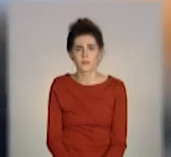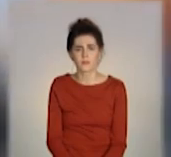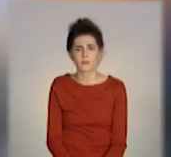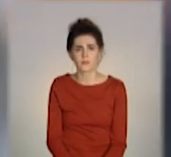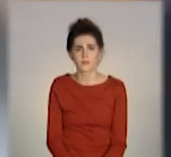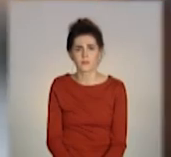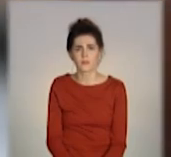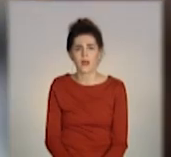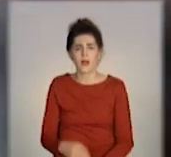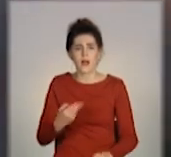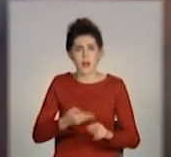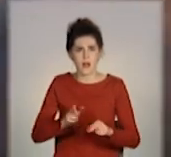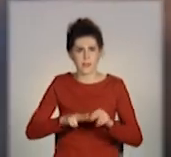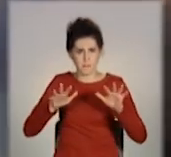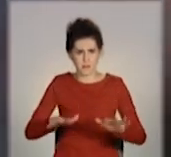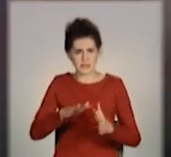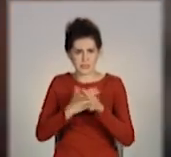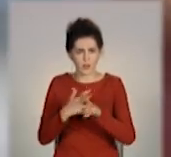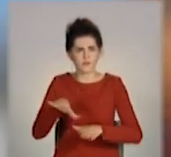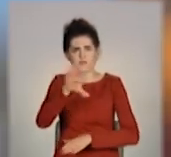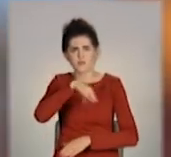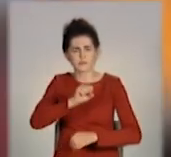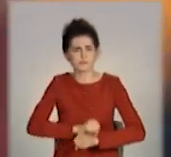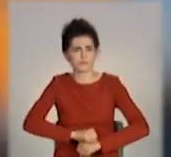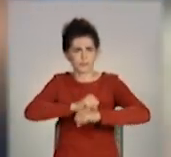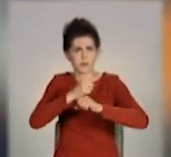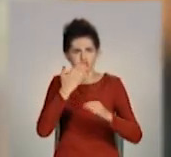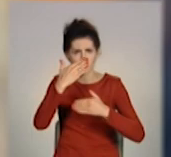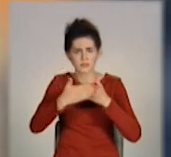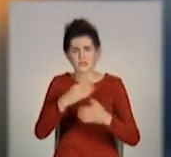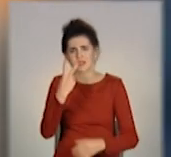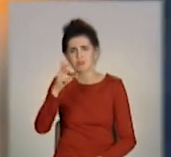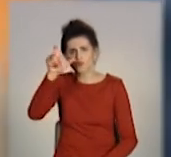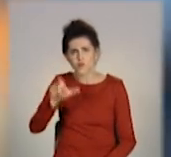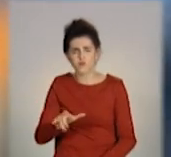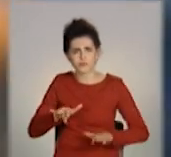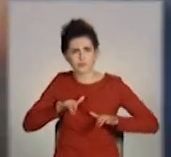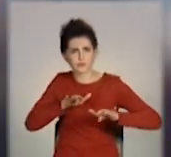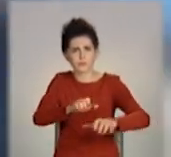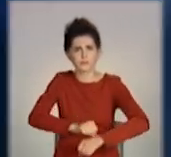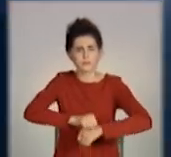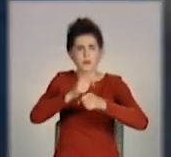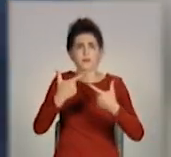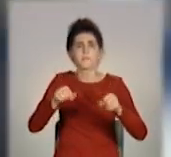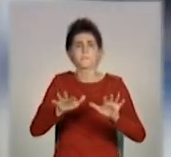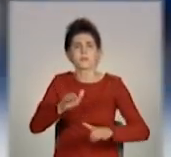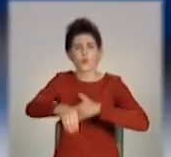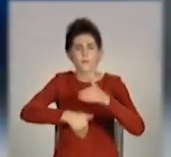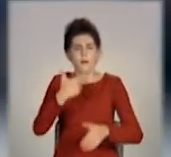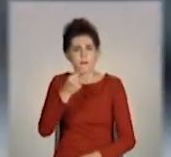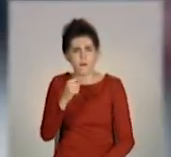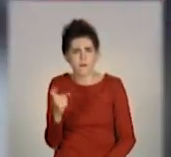бригади. Околиці Борівського в селі Бунт. 200 людей прямують до пересувної сейсморозвідувальної бази. Між